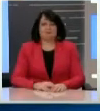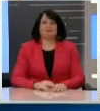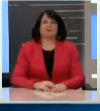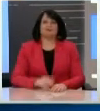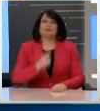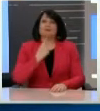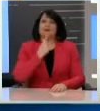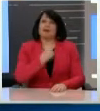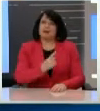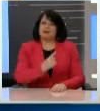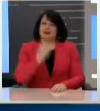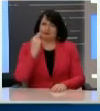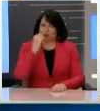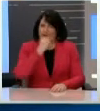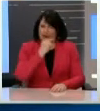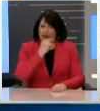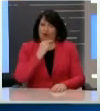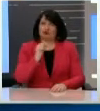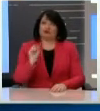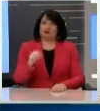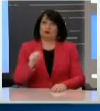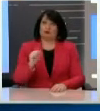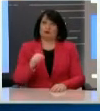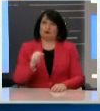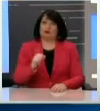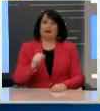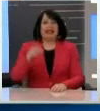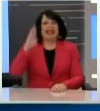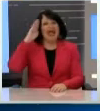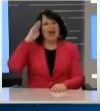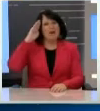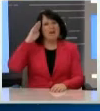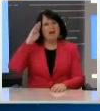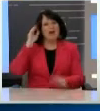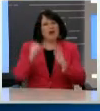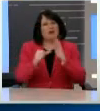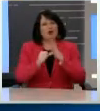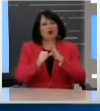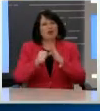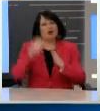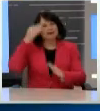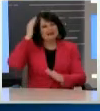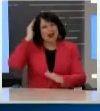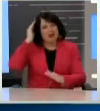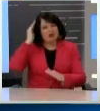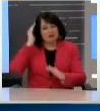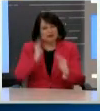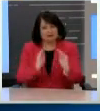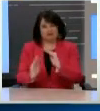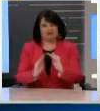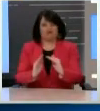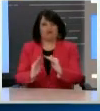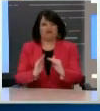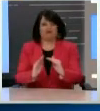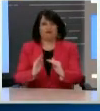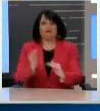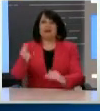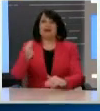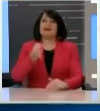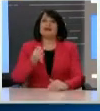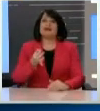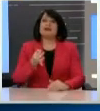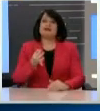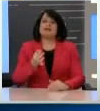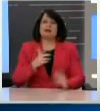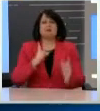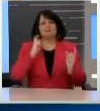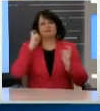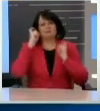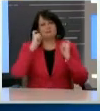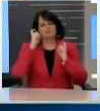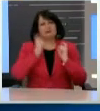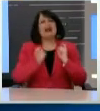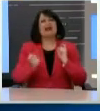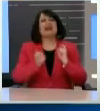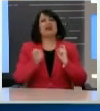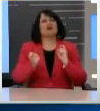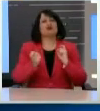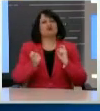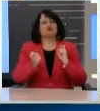Υπερασπίζεστε, κύριε Τσίπρα, τον κύριο Τραμπ, επειδή είπε ότι έχει σκέψεις για το